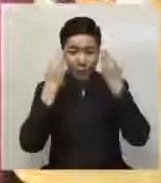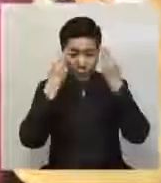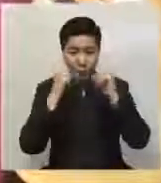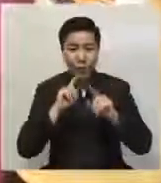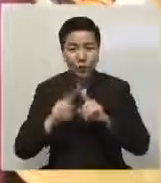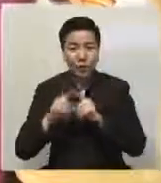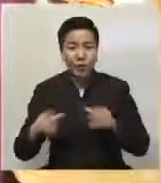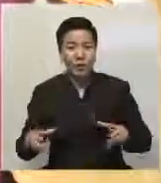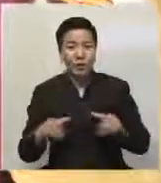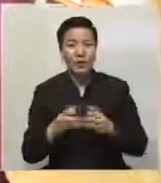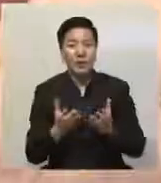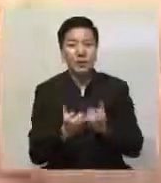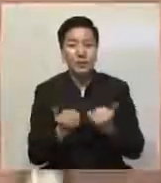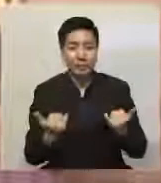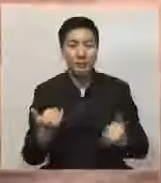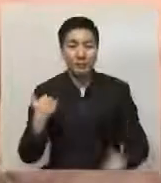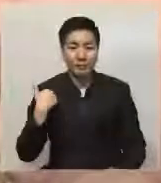ฐมนตรีและคณะด้วยนะคะ